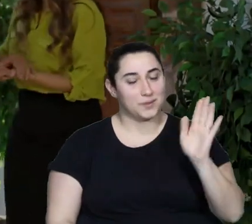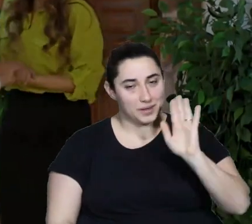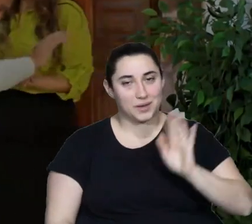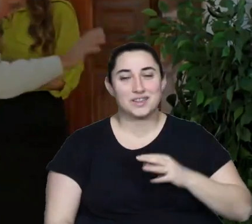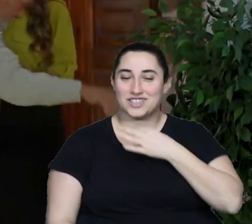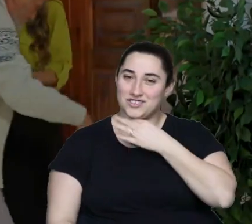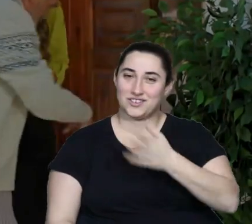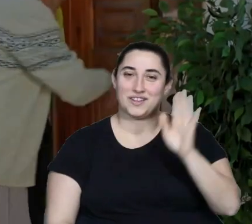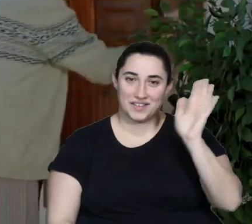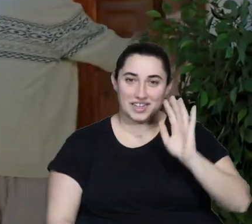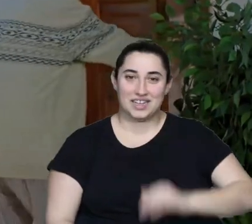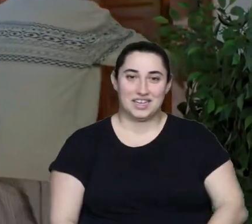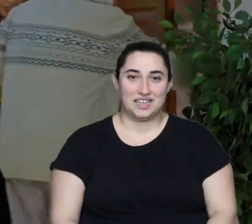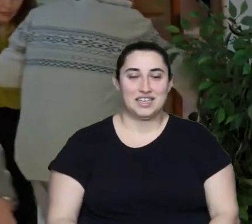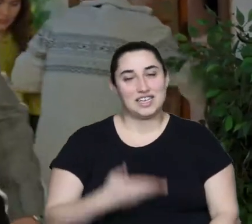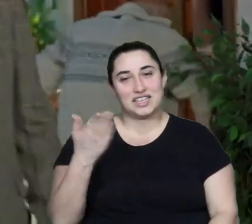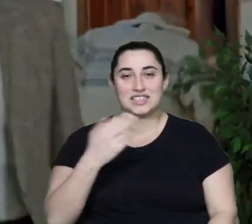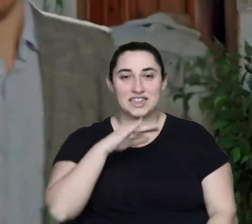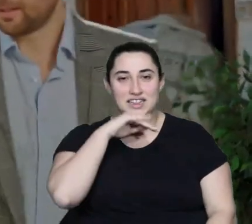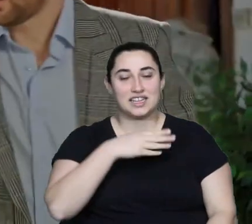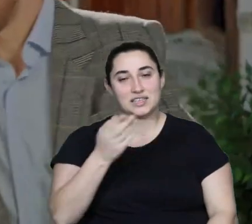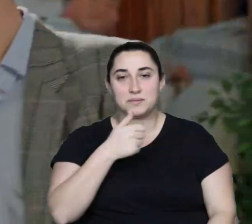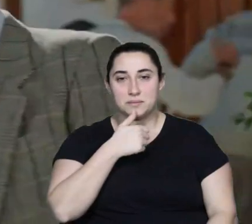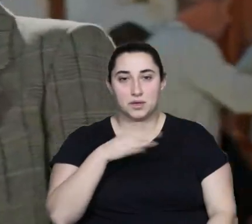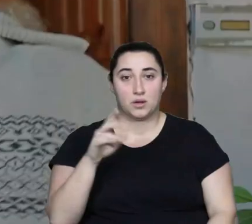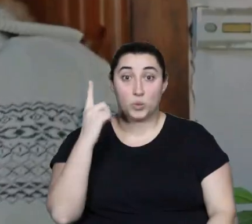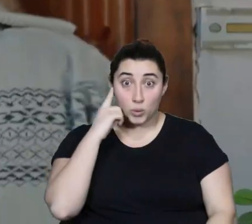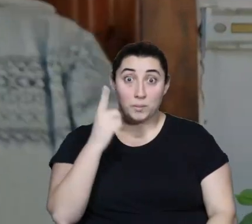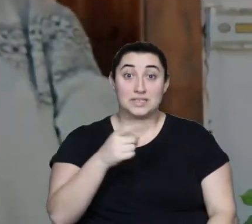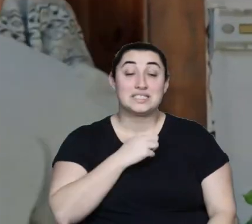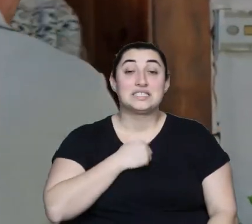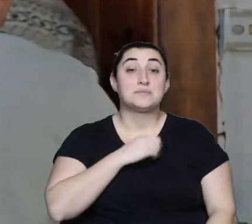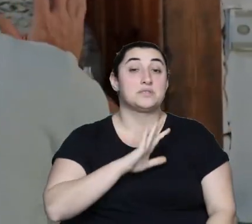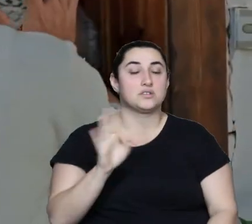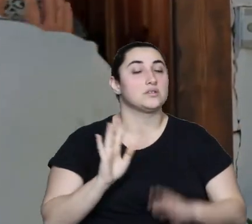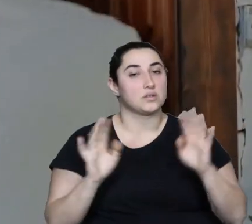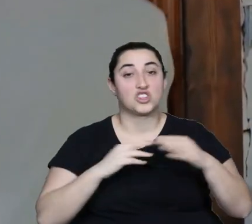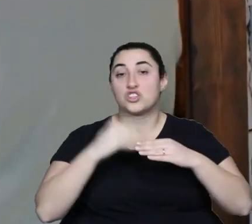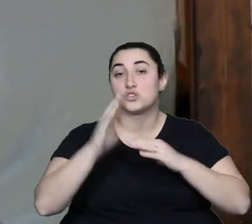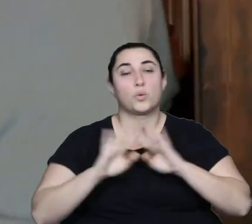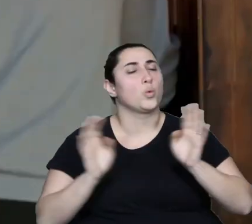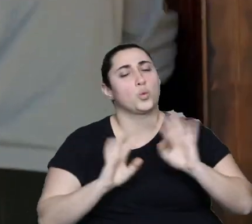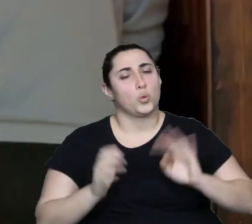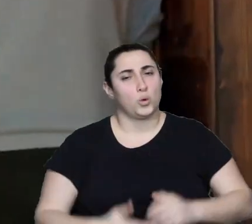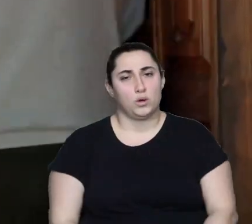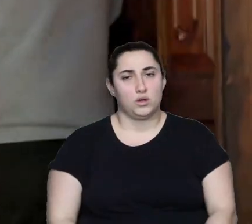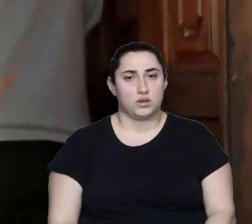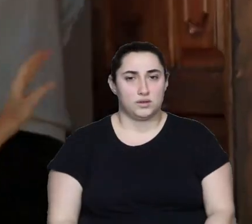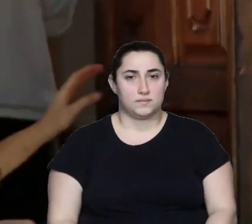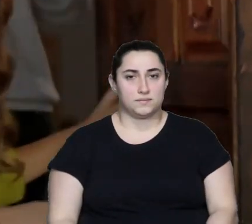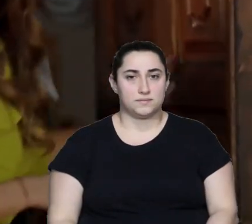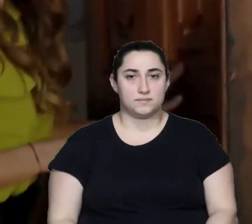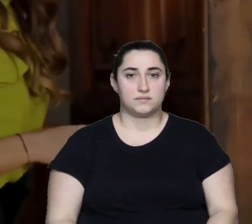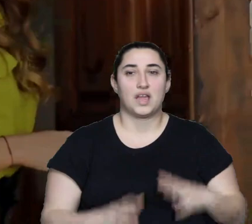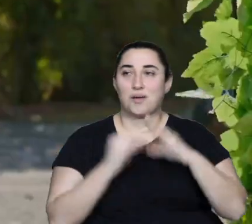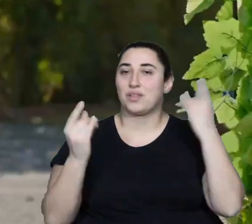Hoşça kalın. Teşekkürler. Güle güle. Geç dedeciğim. Geç babacığım. Baba duydun bak, sinirlenmek yok. Yok yok. Dışarı çıkmak yok. Yok.